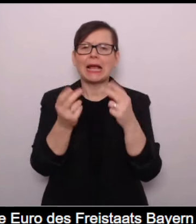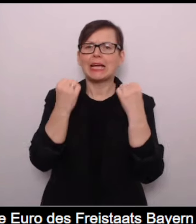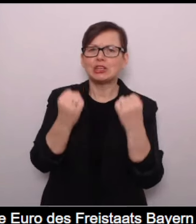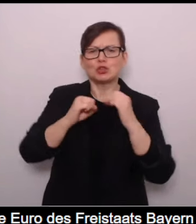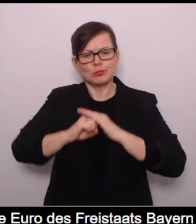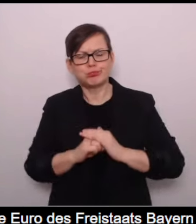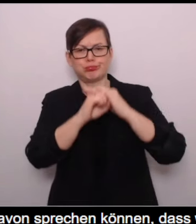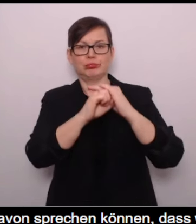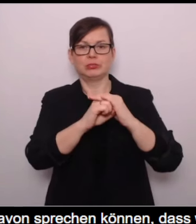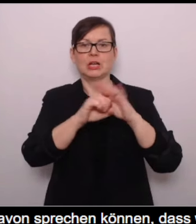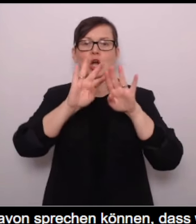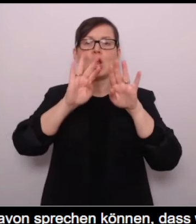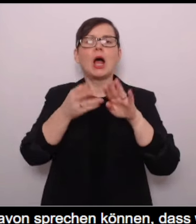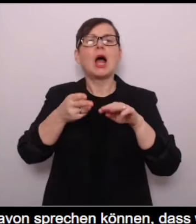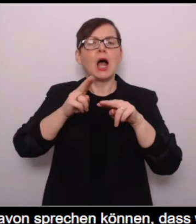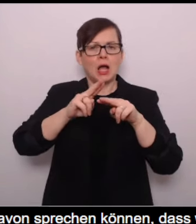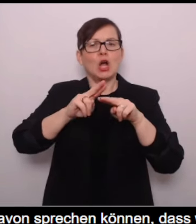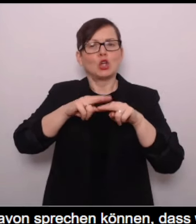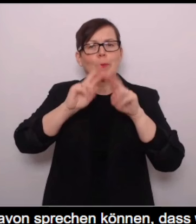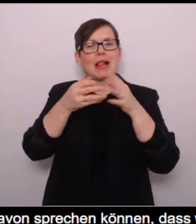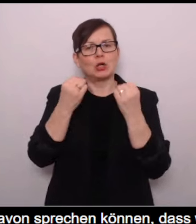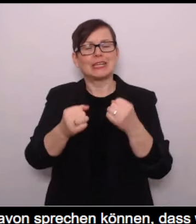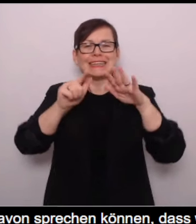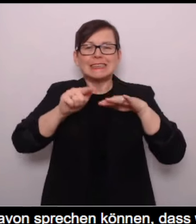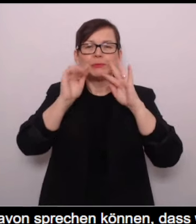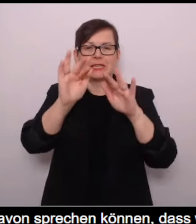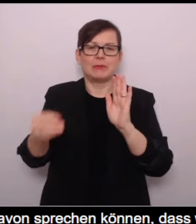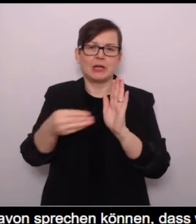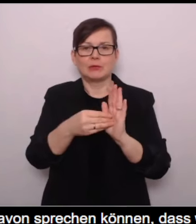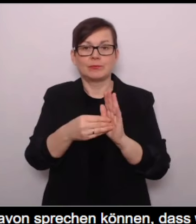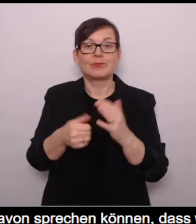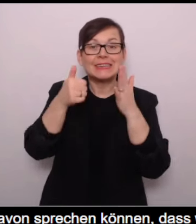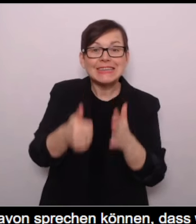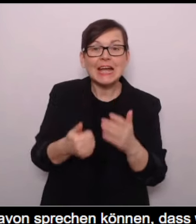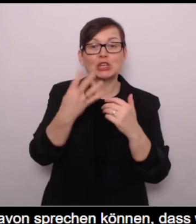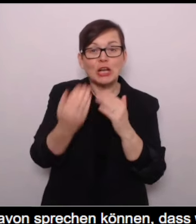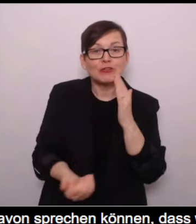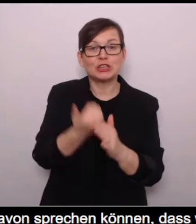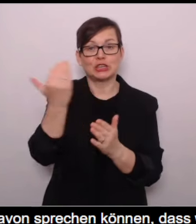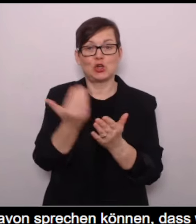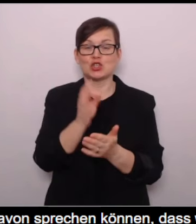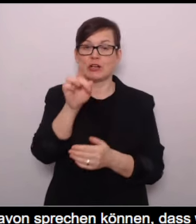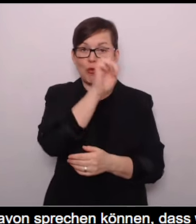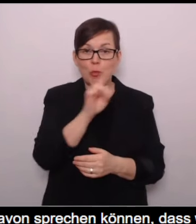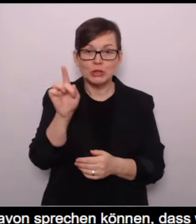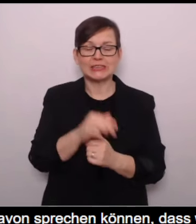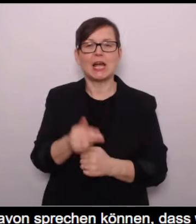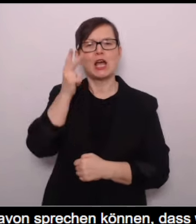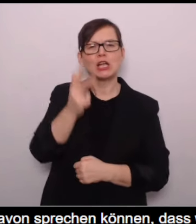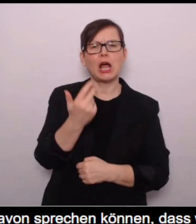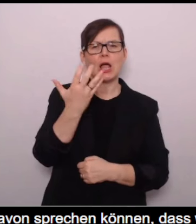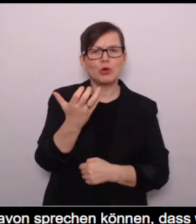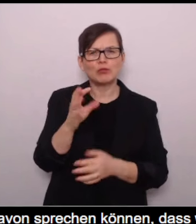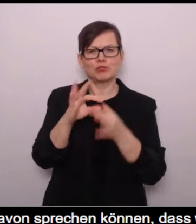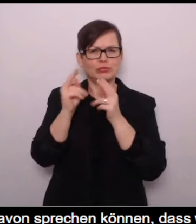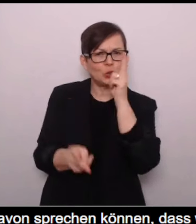3,6 Milliarden im Doppelhaushalt. Wir stärken Sicherheit und Rechtsschutz. 17 Milliarden stehen im Doppelhaushalt für diese Bereiche